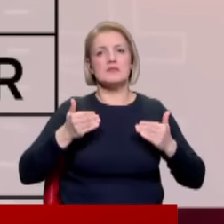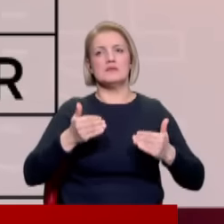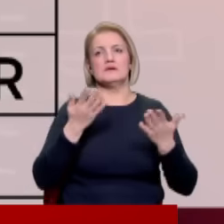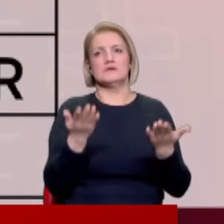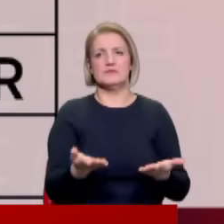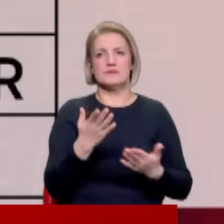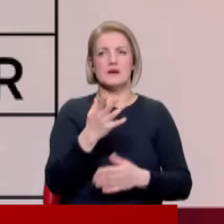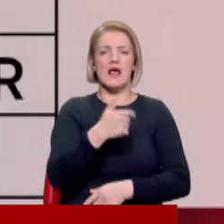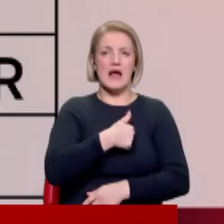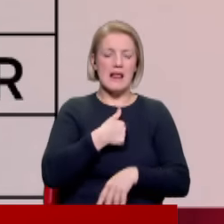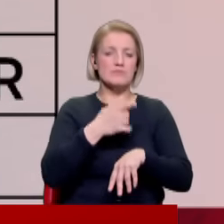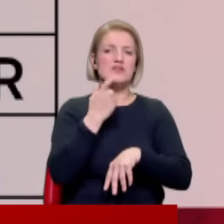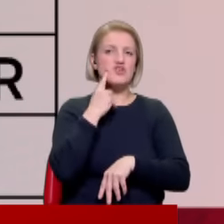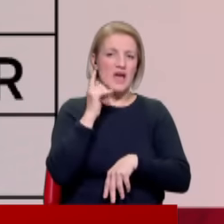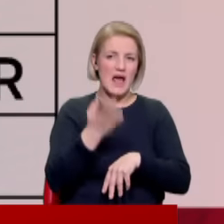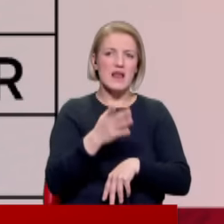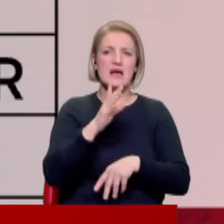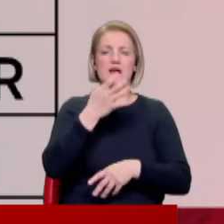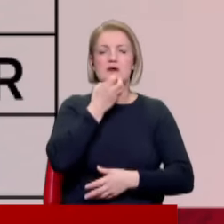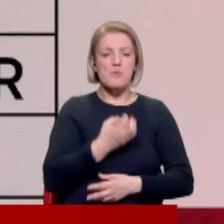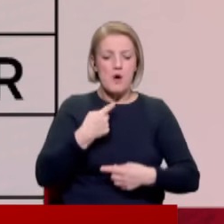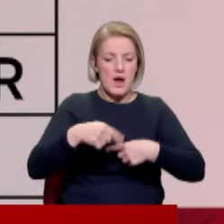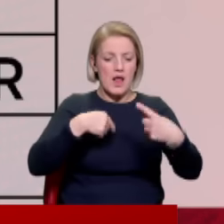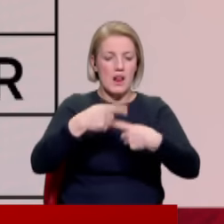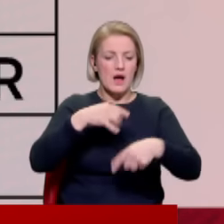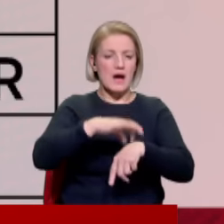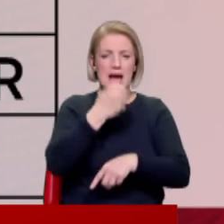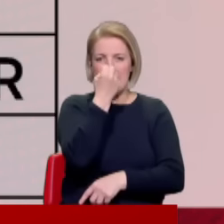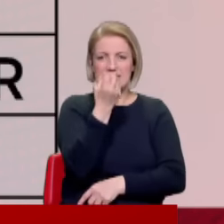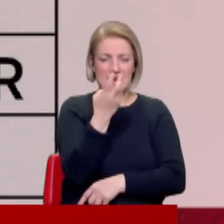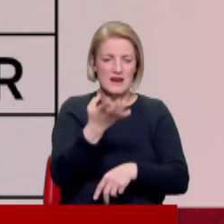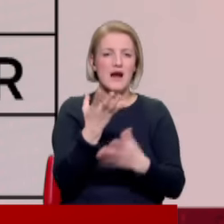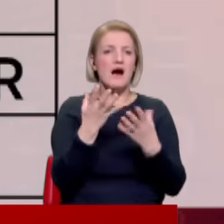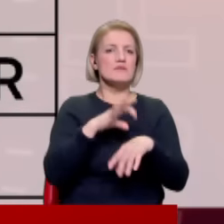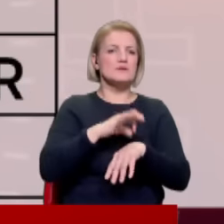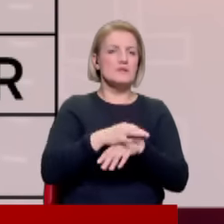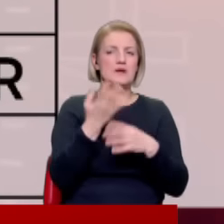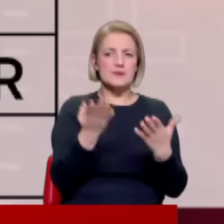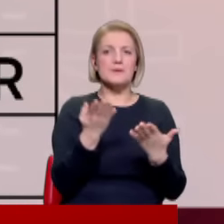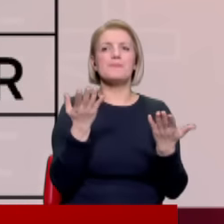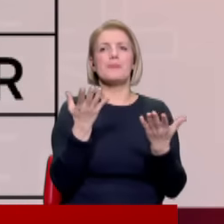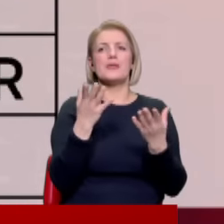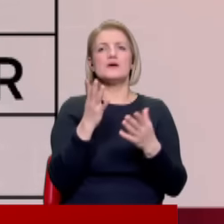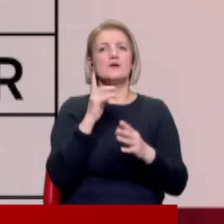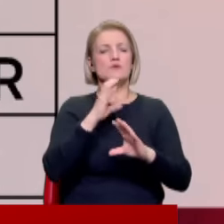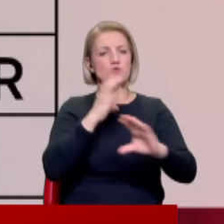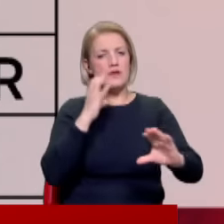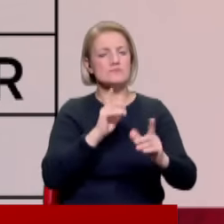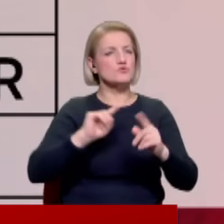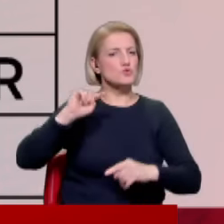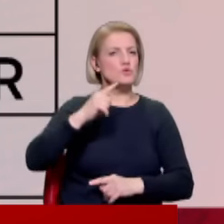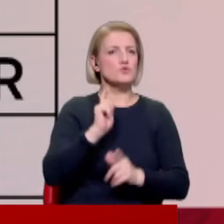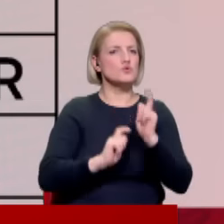yaş üstü, kalp, şeker gibi kronik hastalığı olanlar, kanser hastalarıyla kalabalık ortamlarda çalışanlar, toplu taşıma